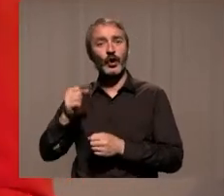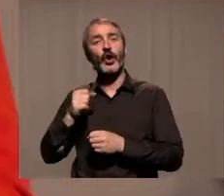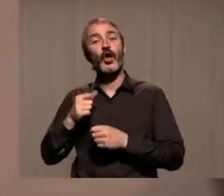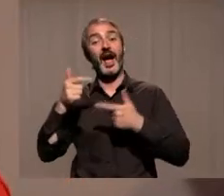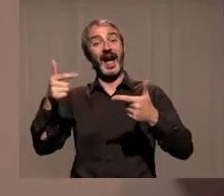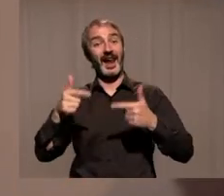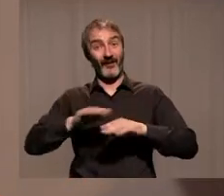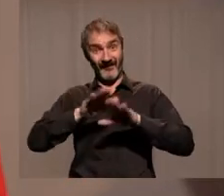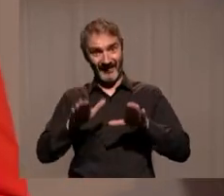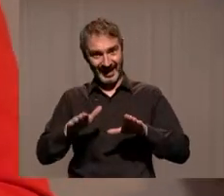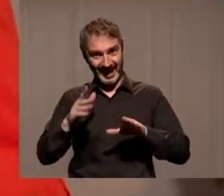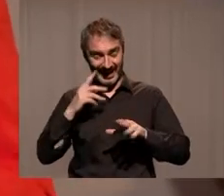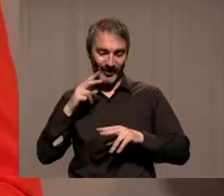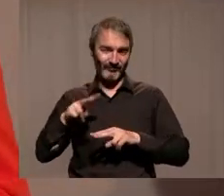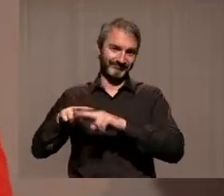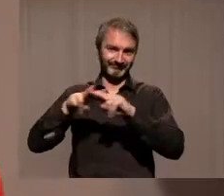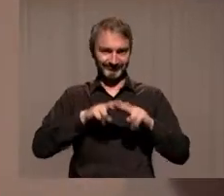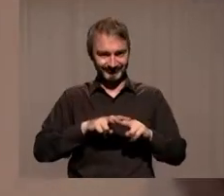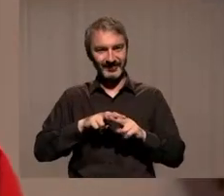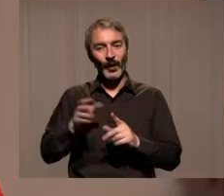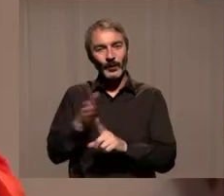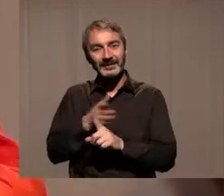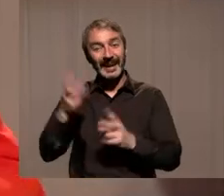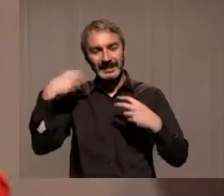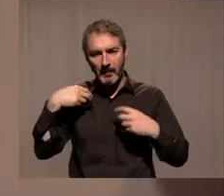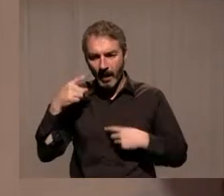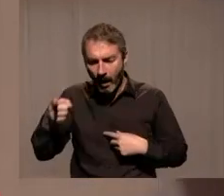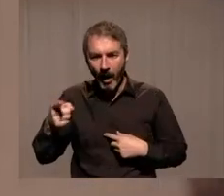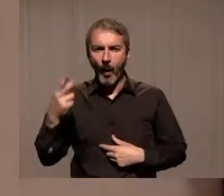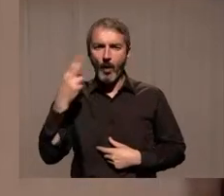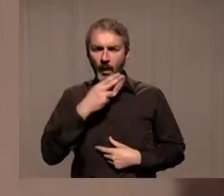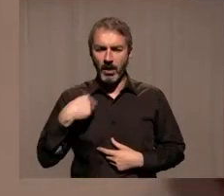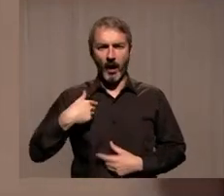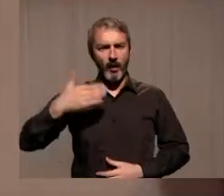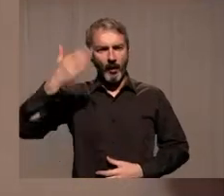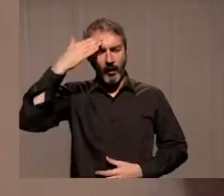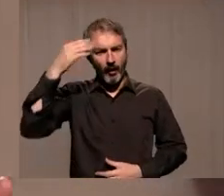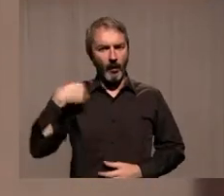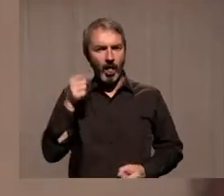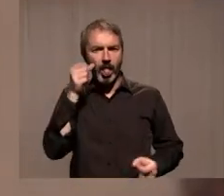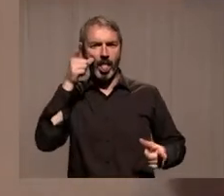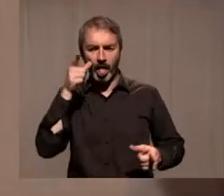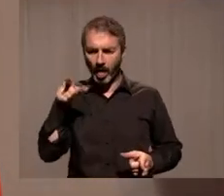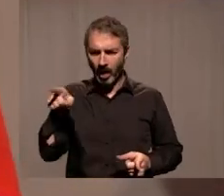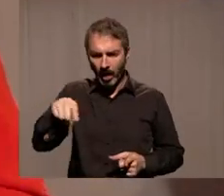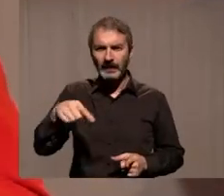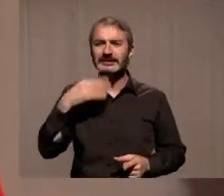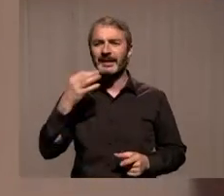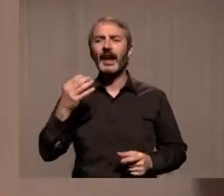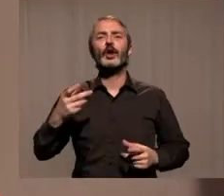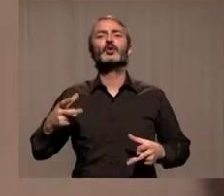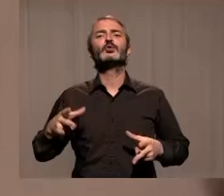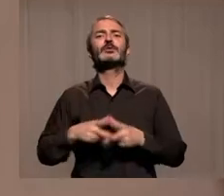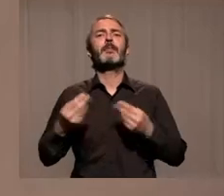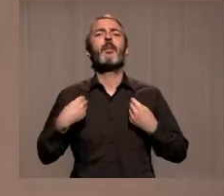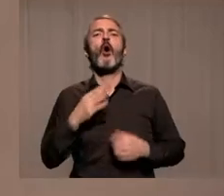grau, estan compromesos, estan molt més conscients, són molt més conscients de la societat on els ha tocat viure, de que la